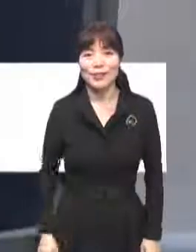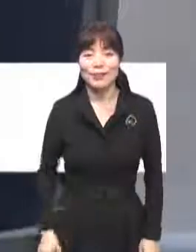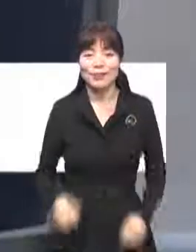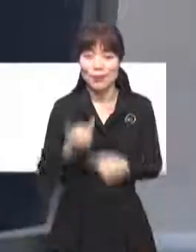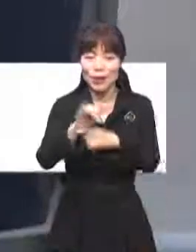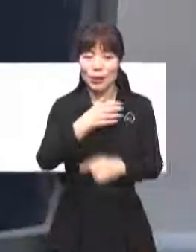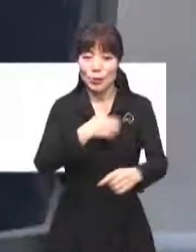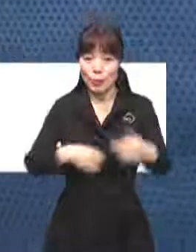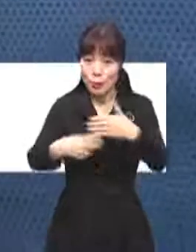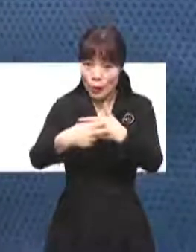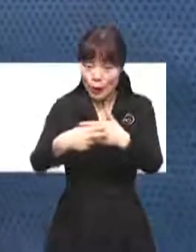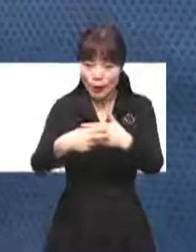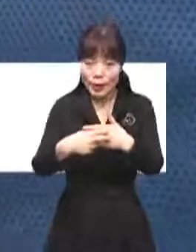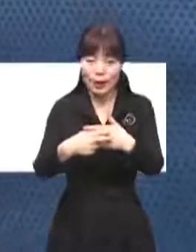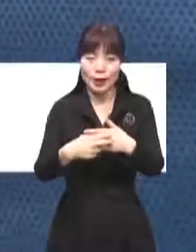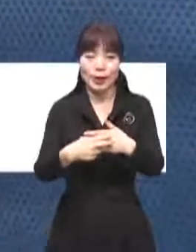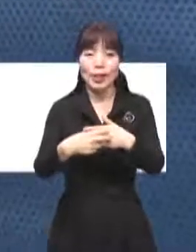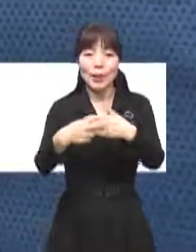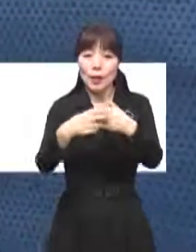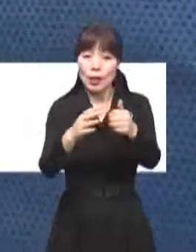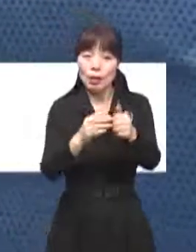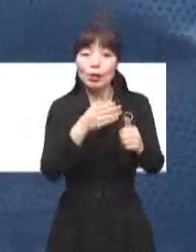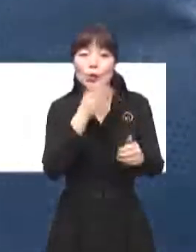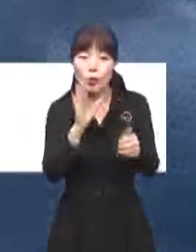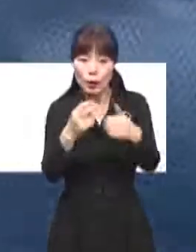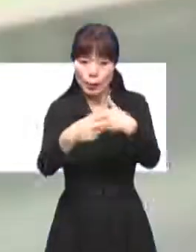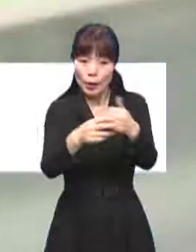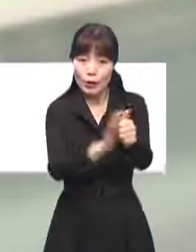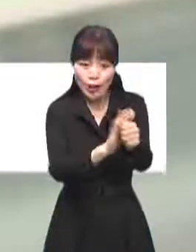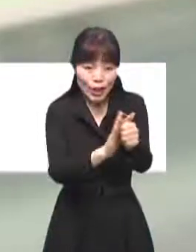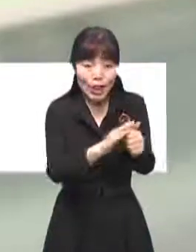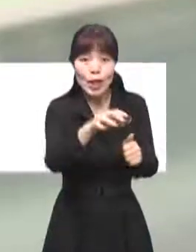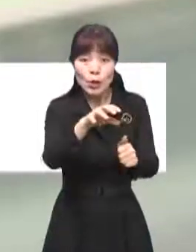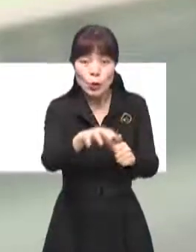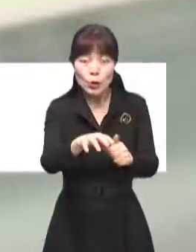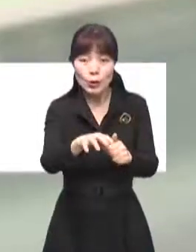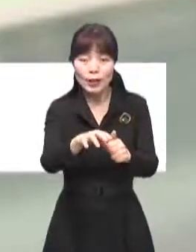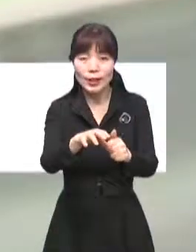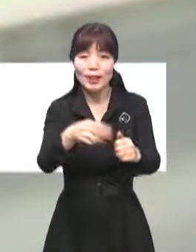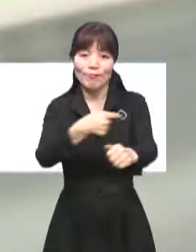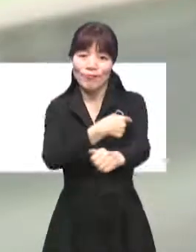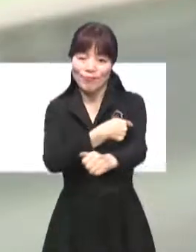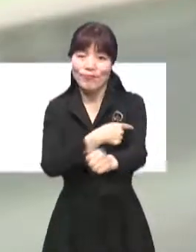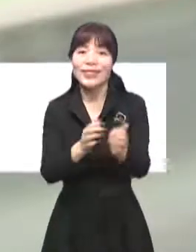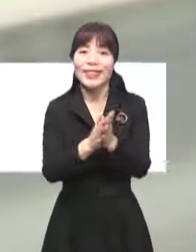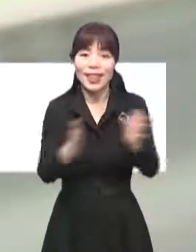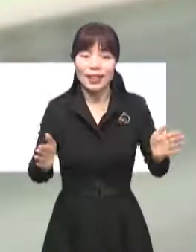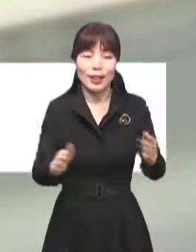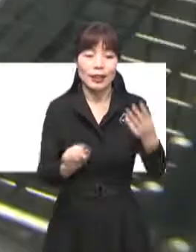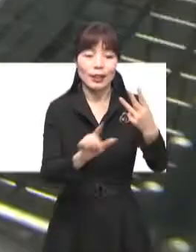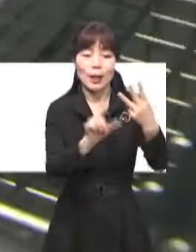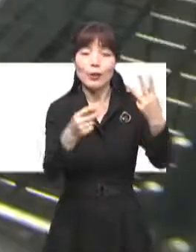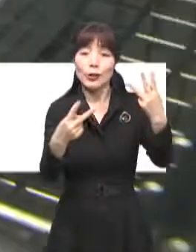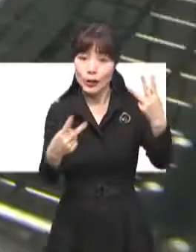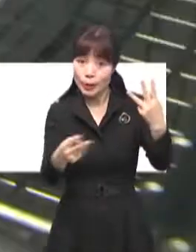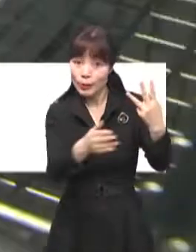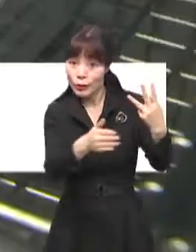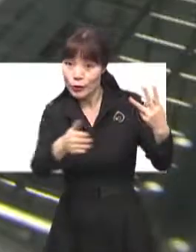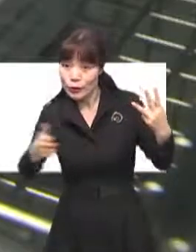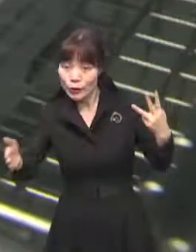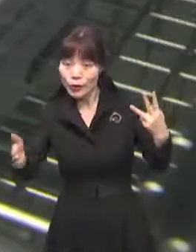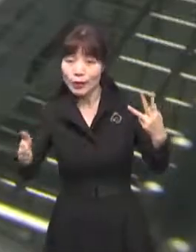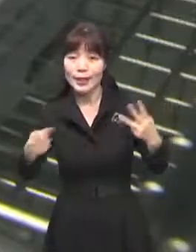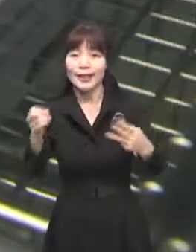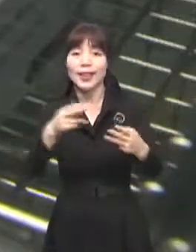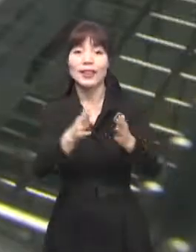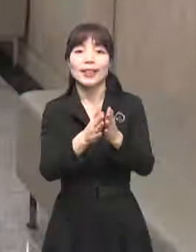연수구 보건소에선 요양시설 종사자 10명을 대상으로 접종이 이뤄졌고 연휴가 지난 3월 2일부터 백신 접종이